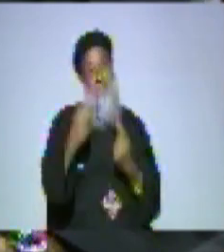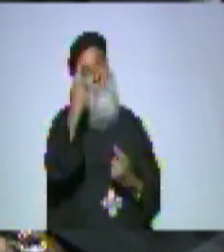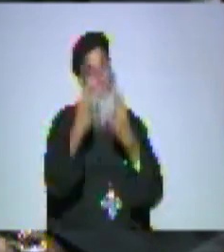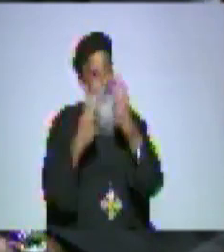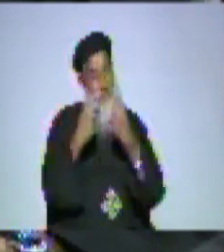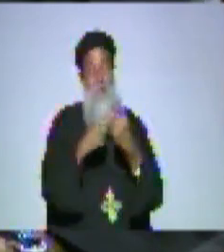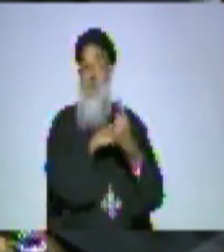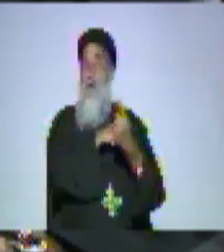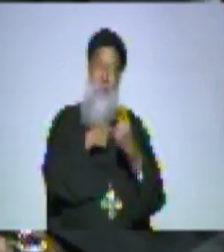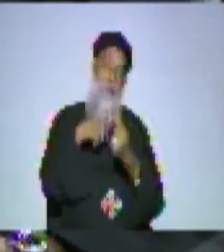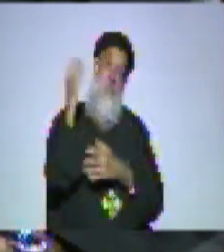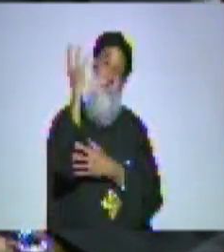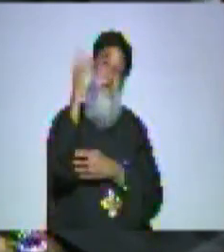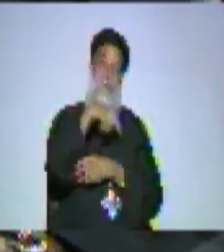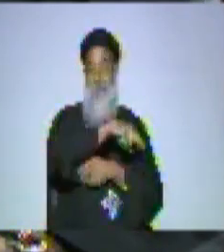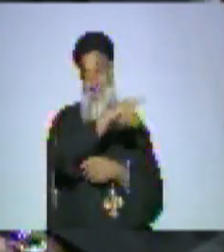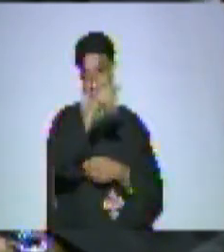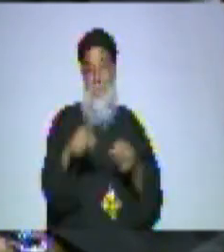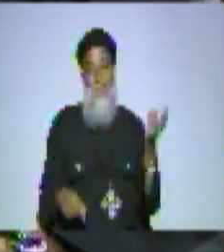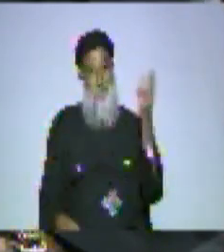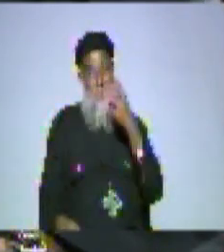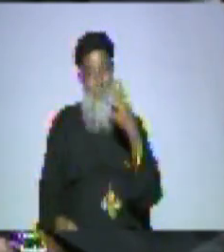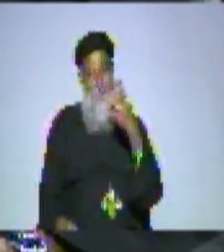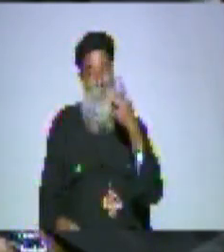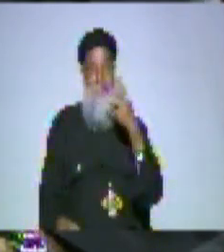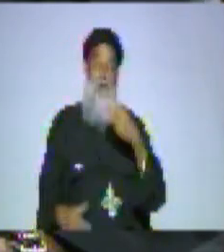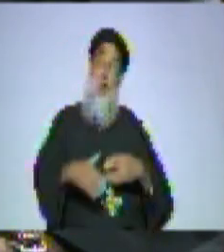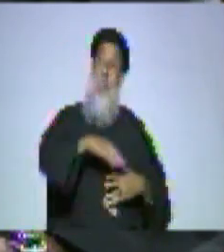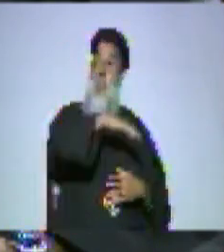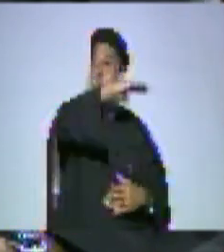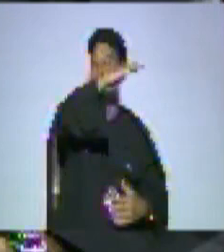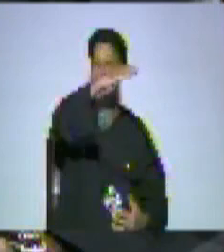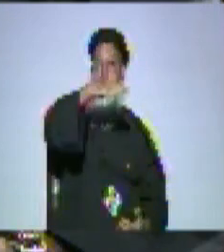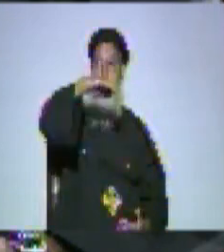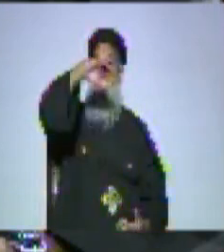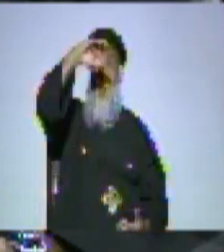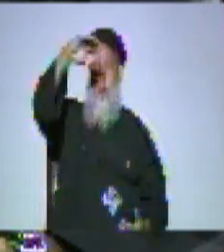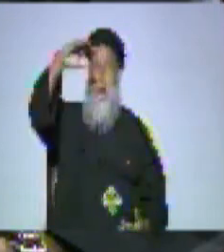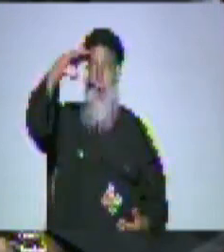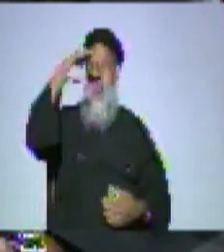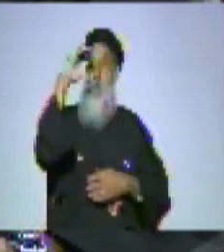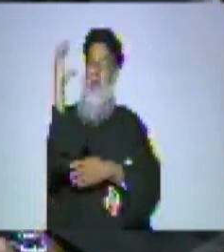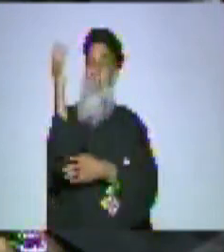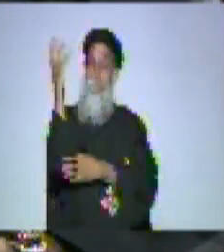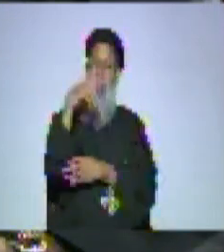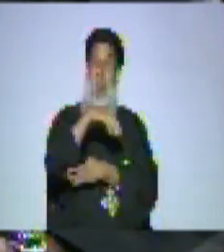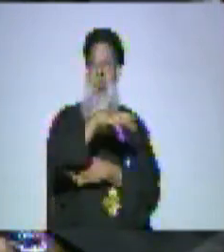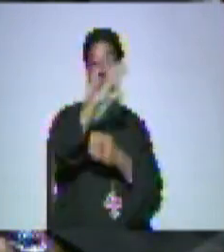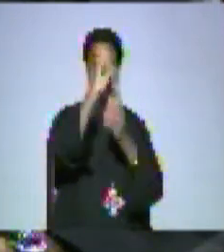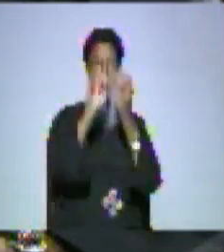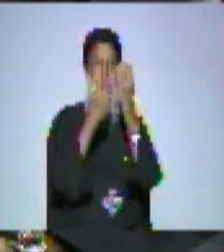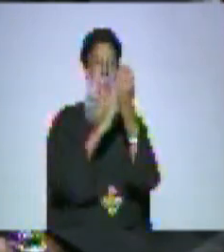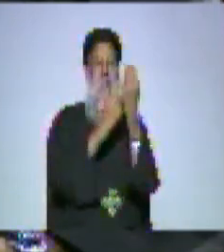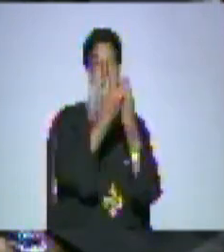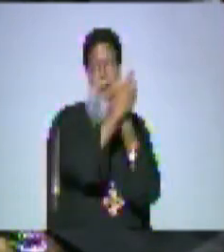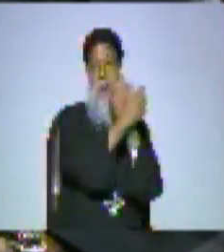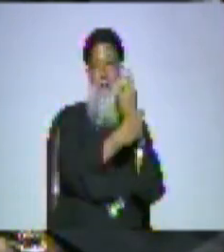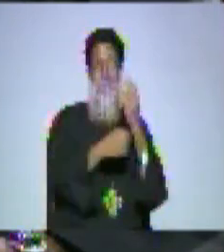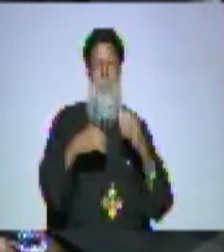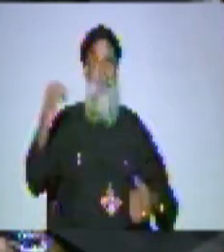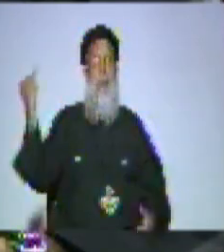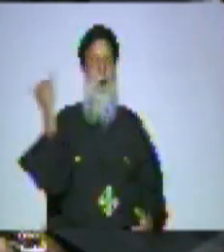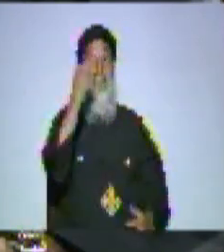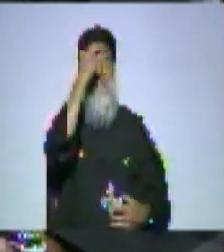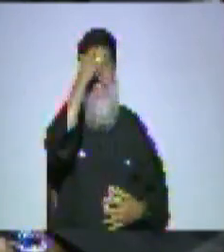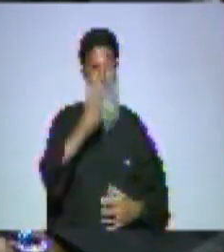ونبات الحقل نصلي واقدم من اجل الاهويه والثمار من اجل الحصاد تتكلمي عن